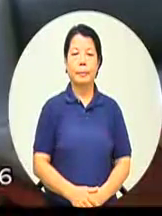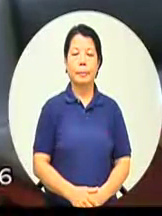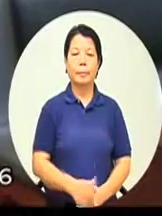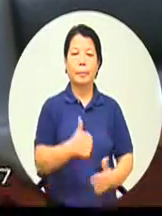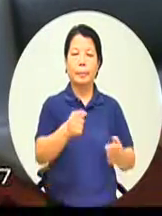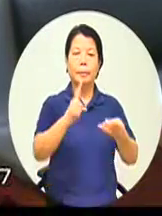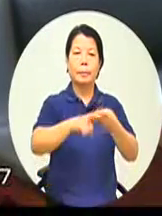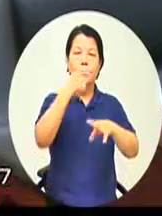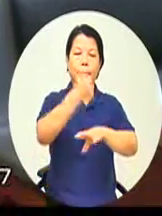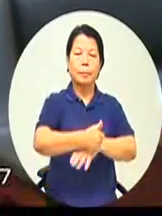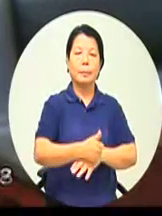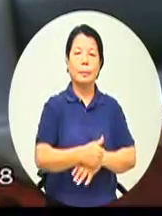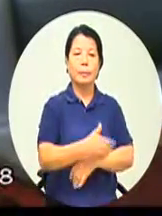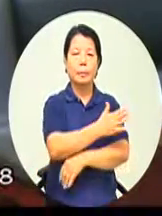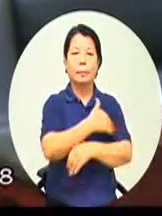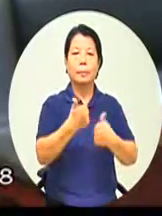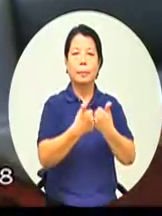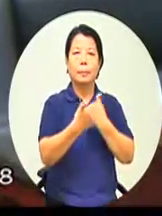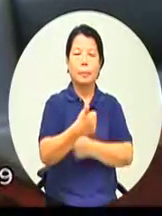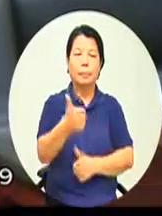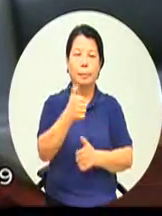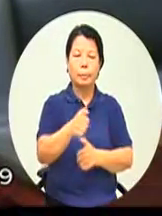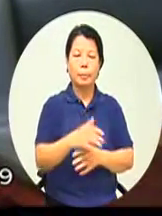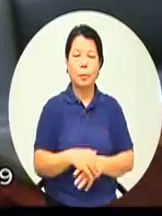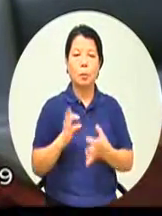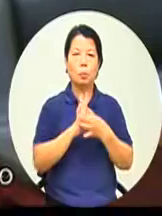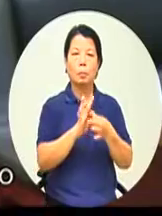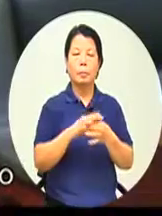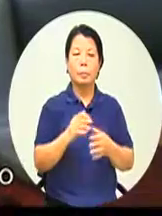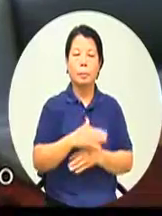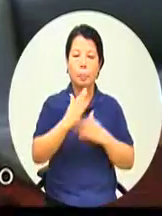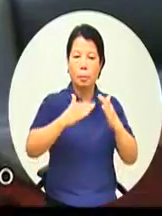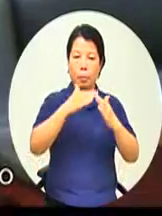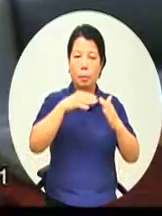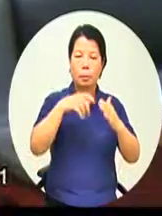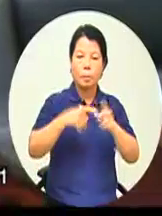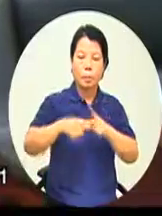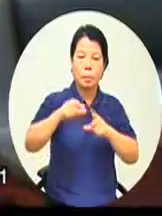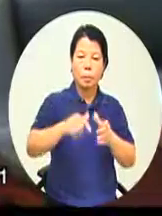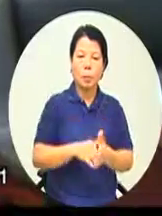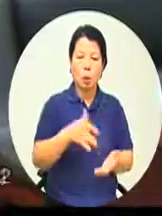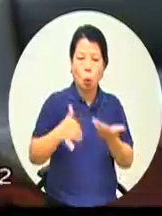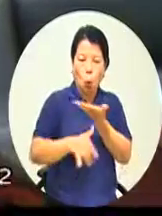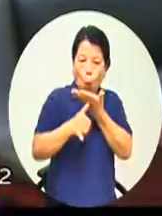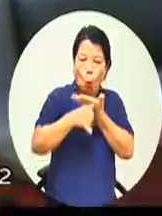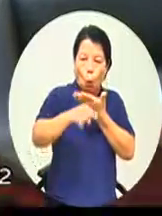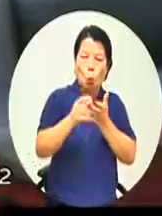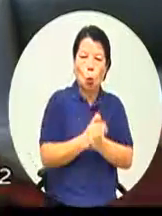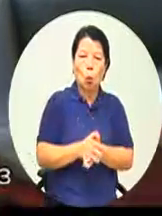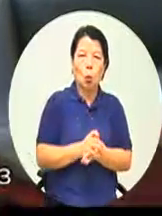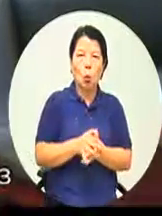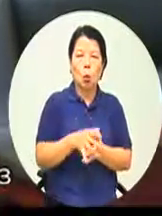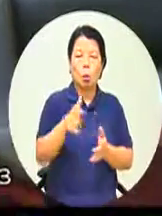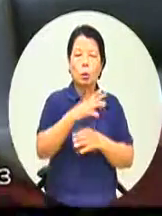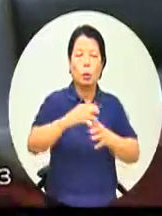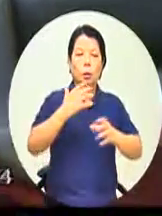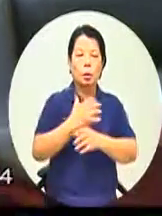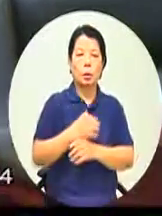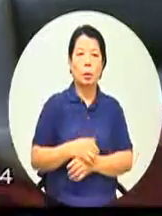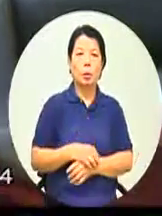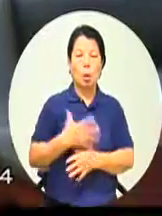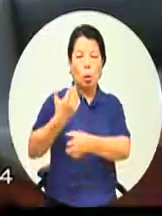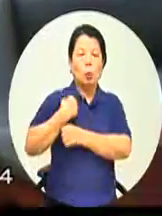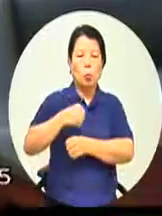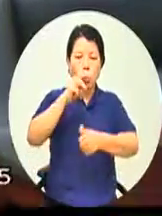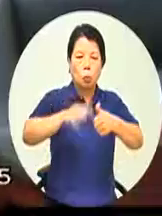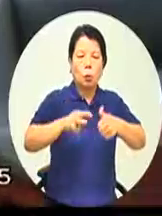席，谢谢陈议员。有关校园滥用这个药物的这个是军训室在负责。那跟议员